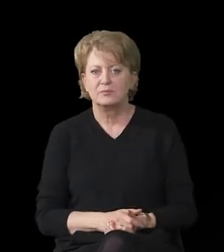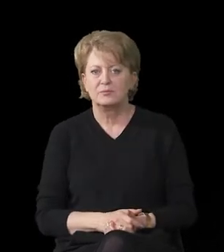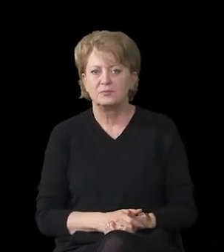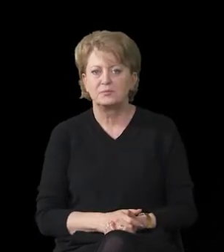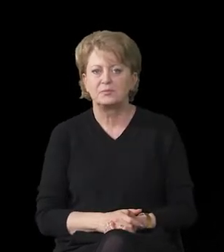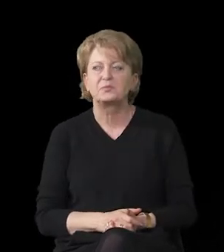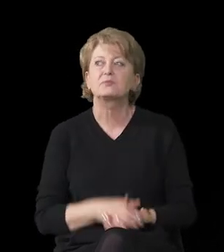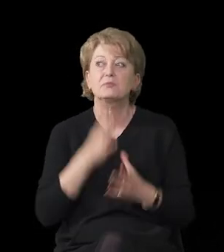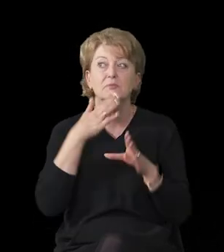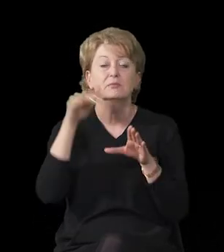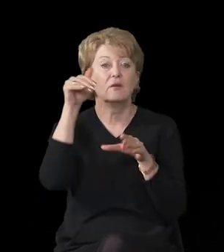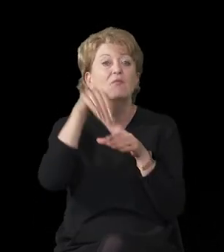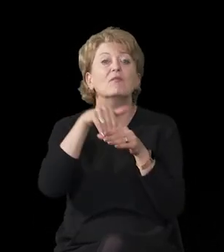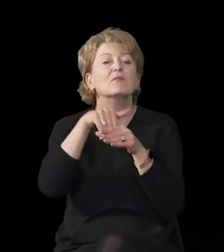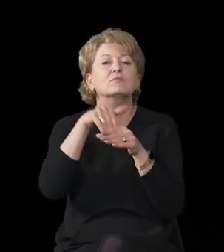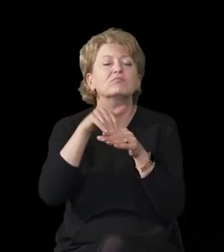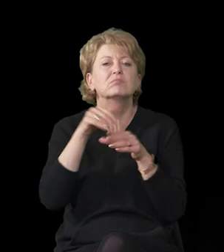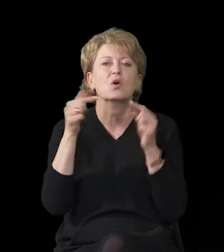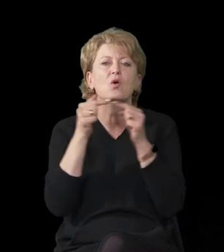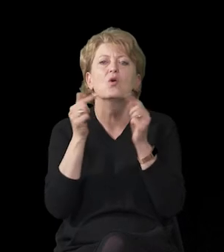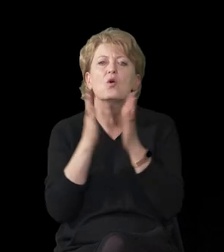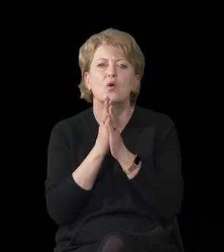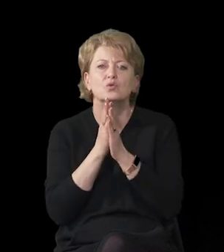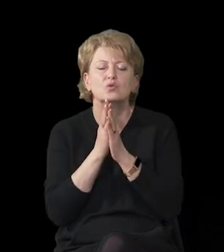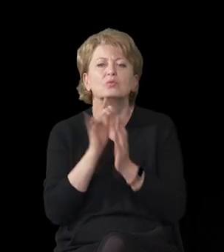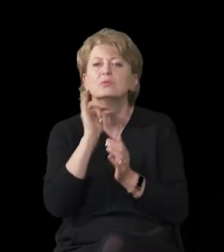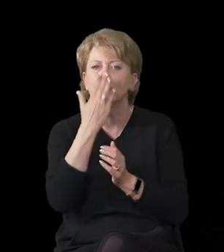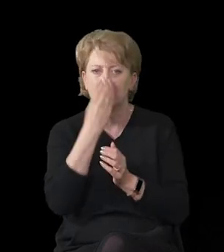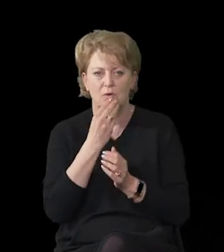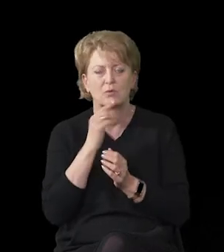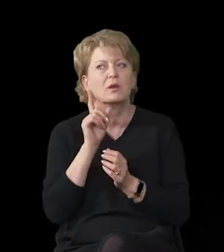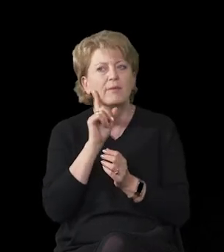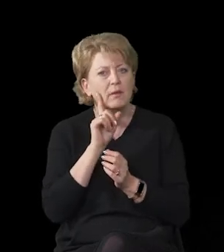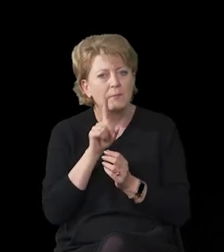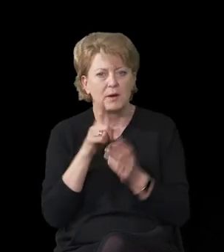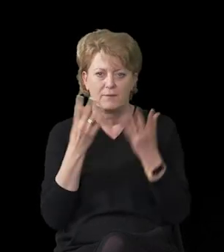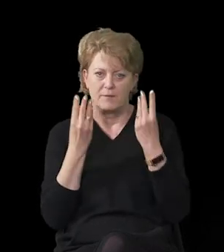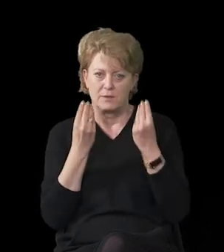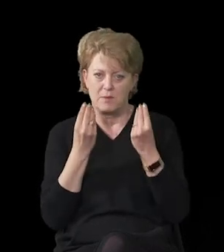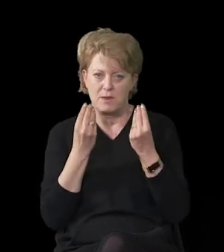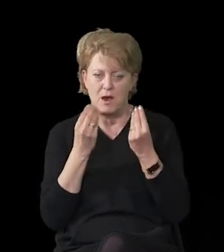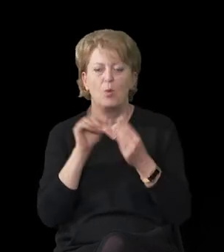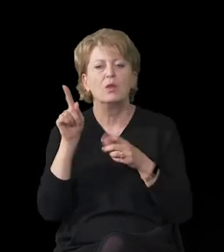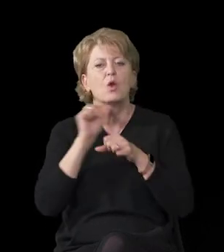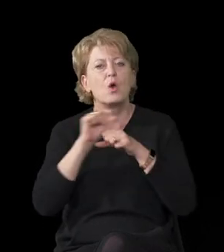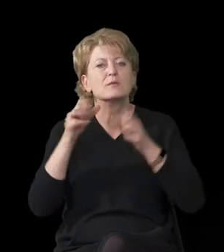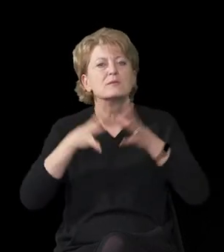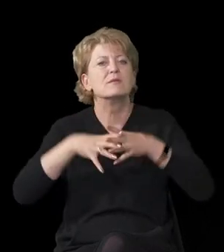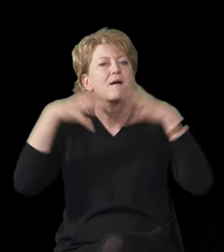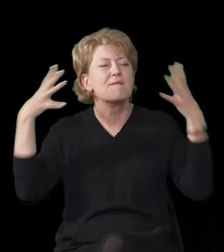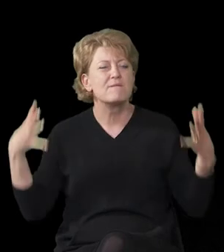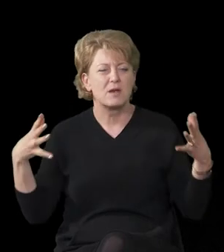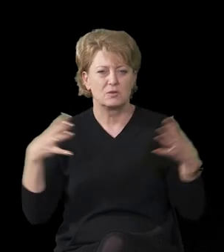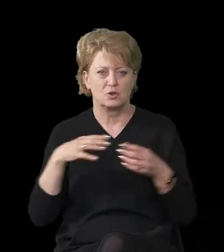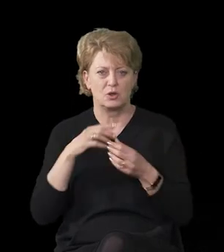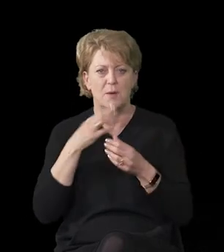Jeżeli chodzi o wnętrza tych kościołów, są one naprawdę wspaniałe. To jest wnętrze tego największego kościoła, Kościoła